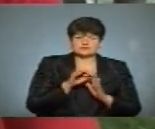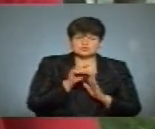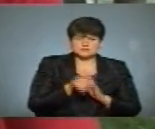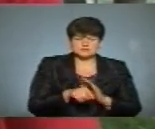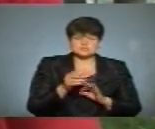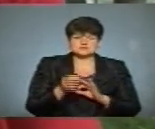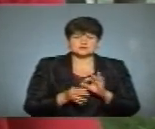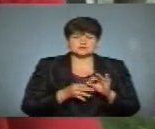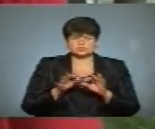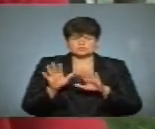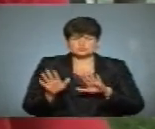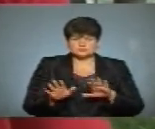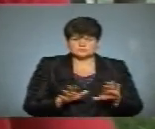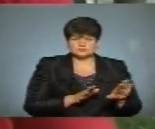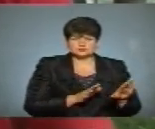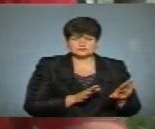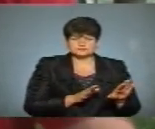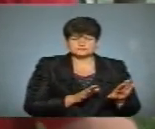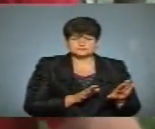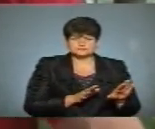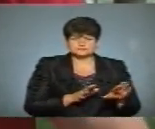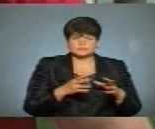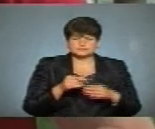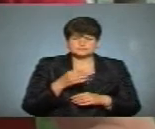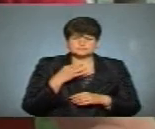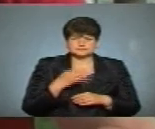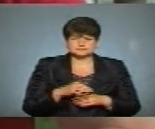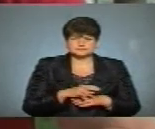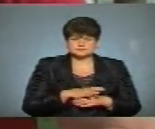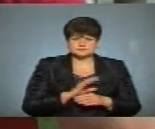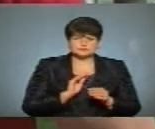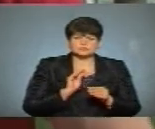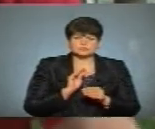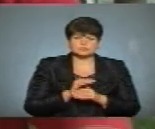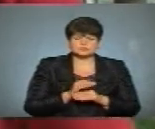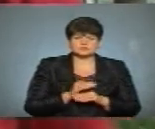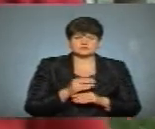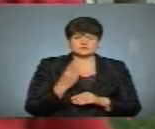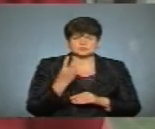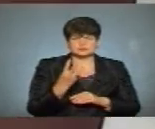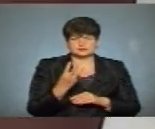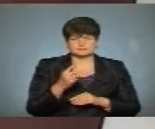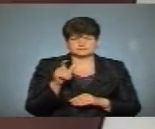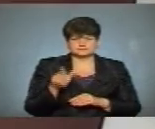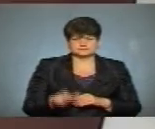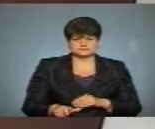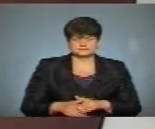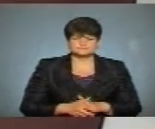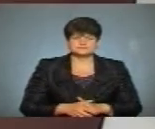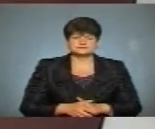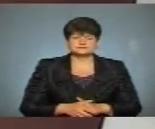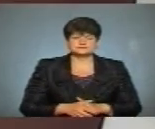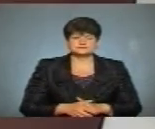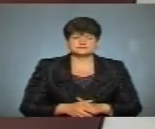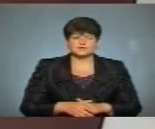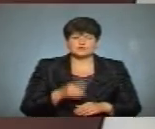добу, що минула, як я вже озвучував, добавилося 3 чоловіки. За